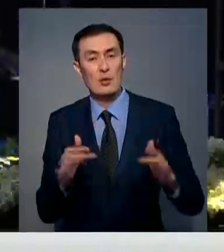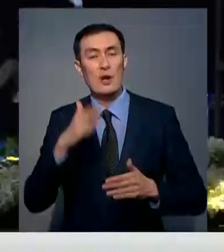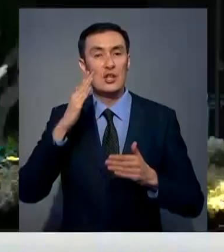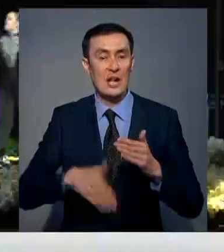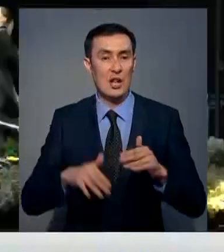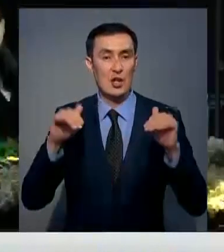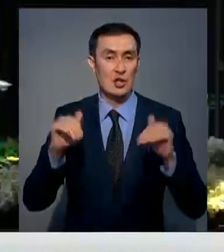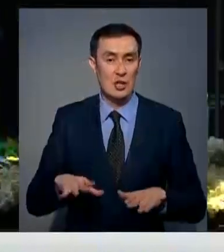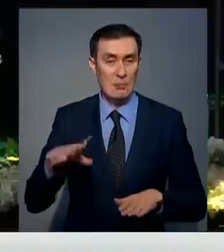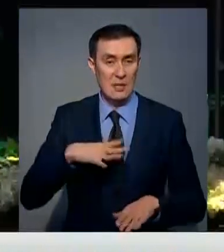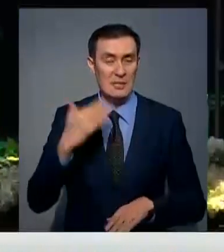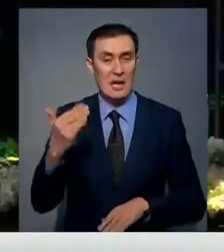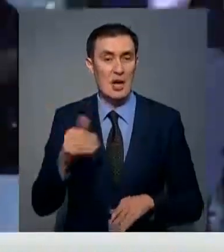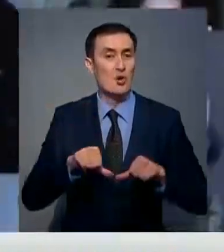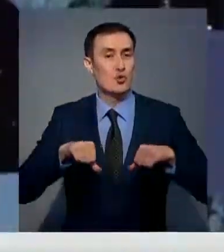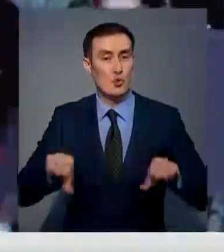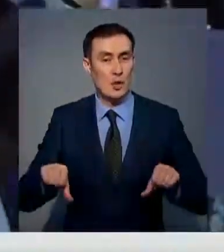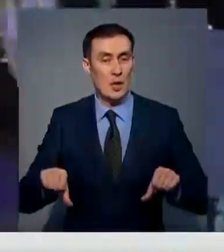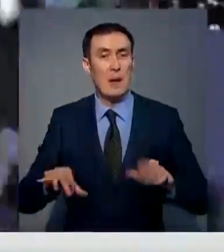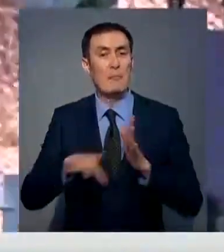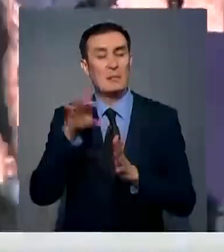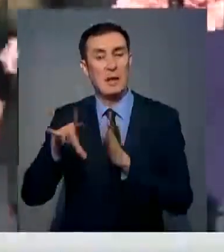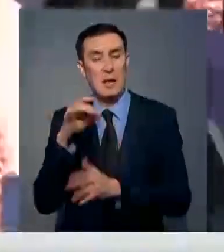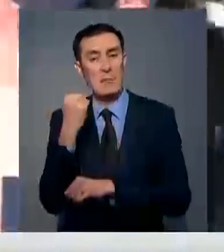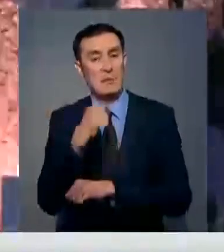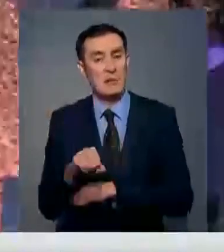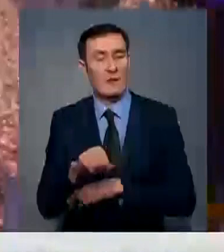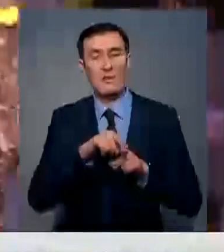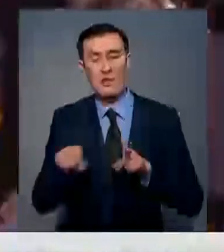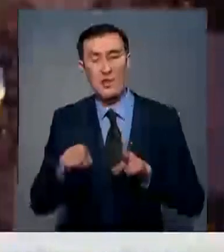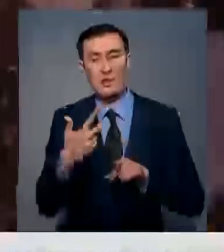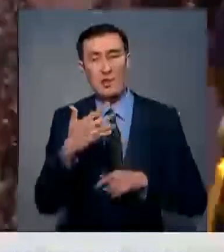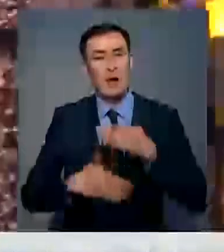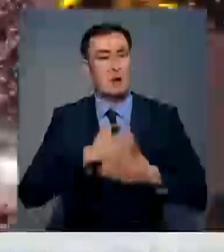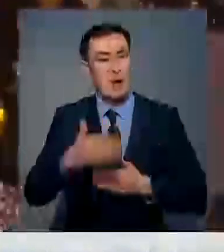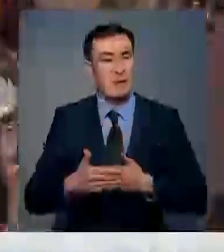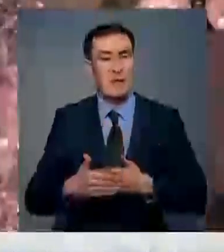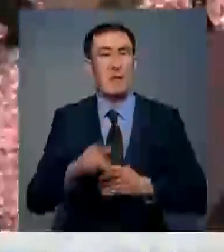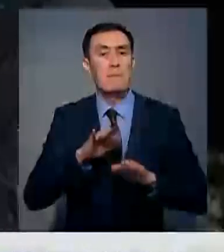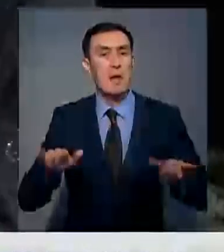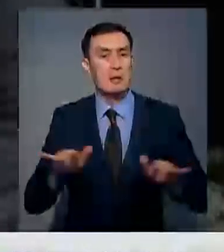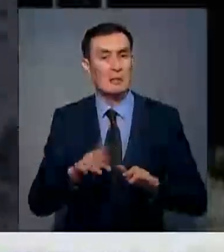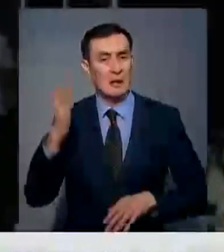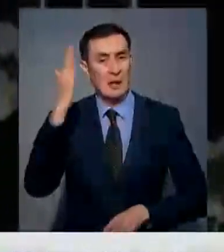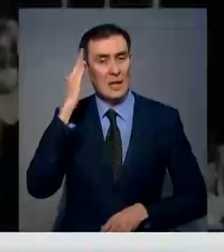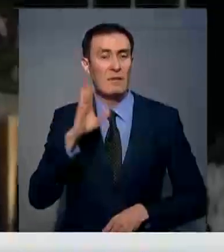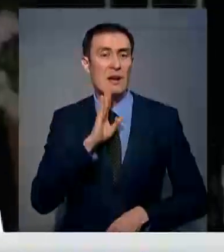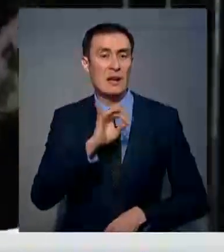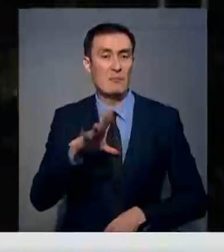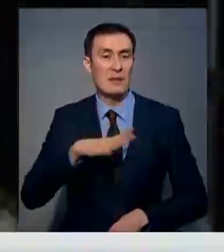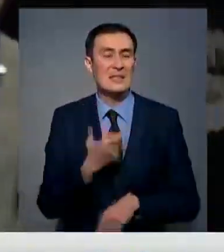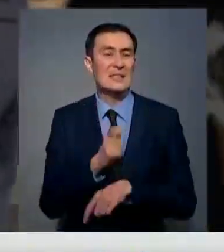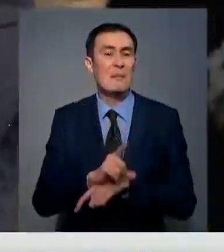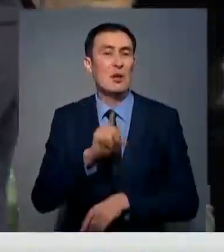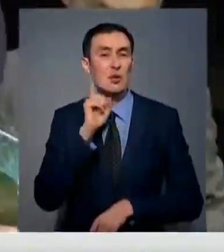окончательное решение оставалось за компетентным жюри. Отбирали победителей в три этапа. Талантливая пианистка Нелли Рерих стала самой